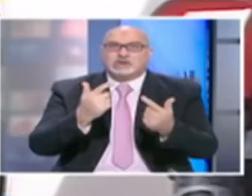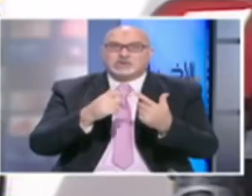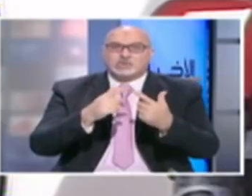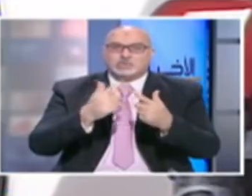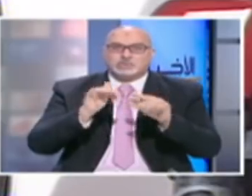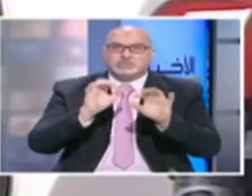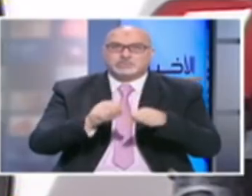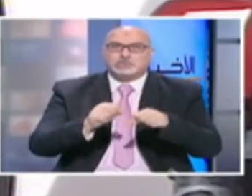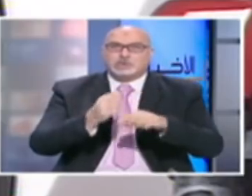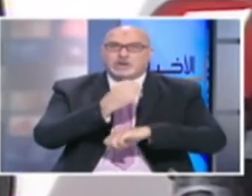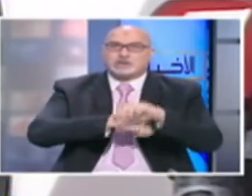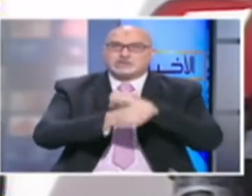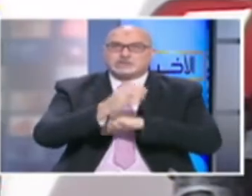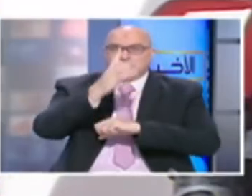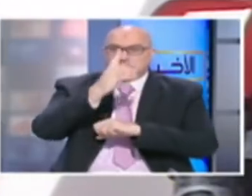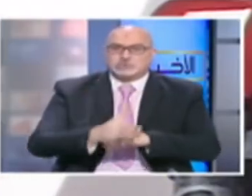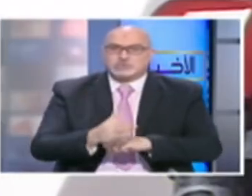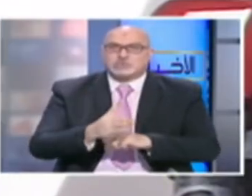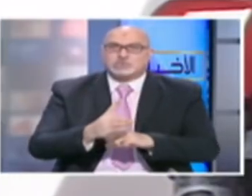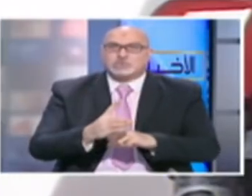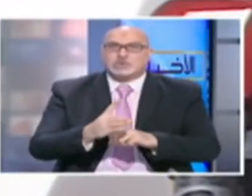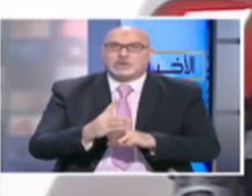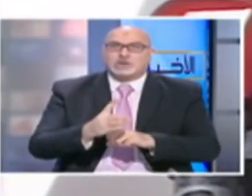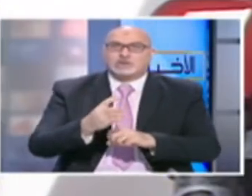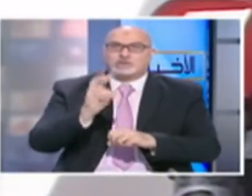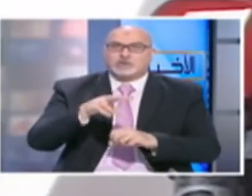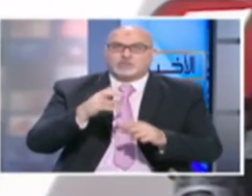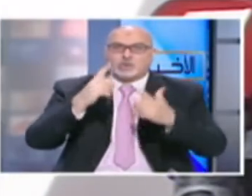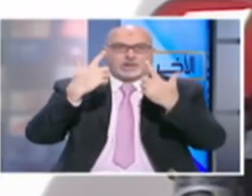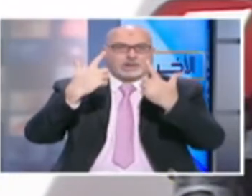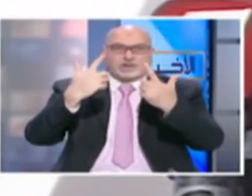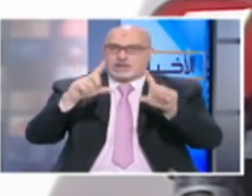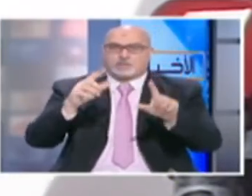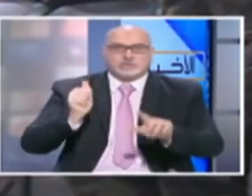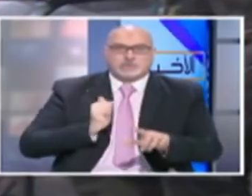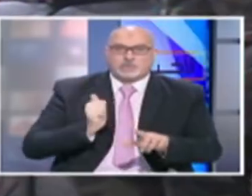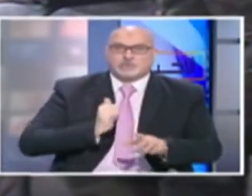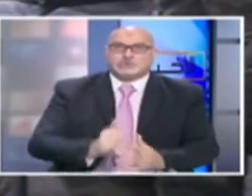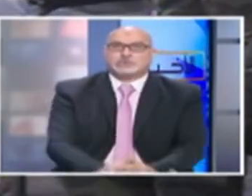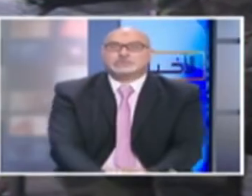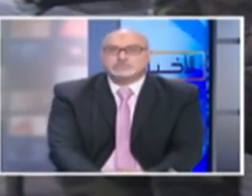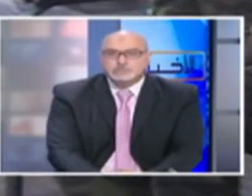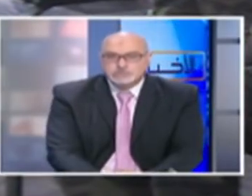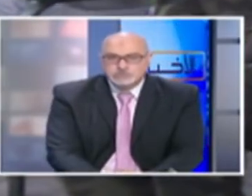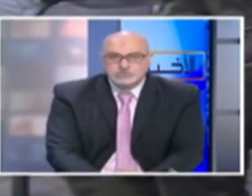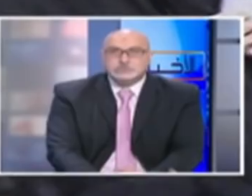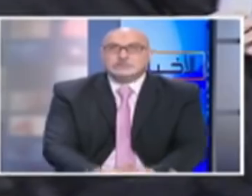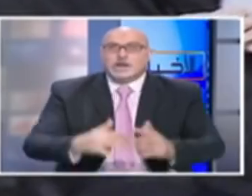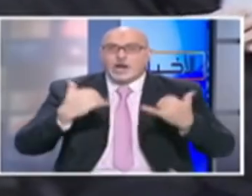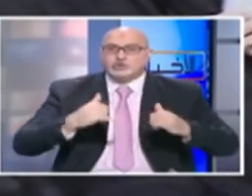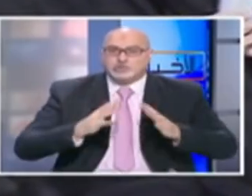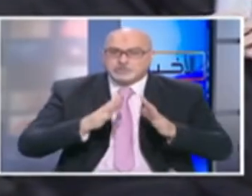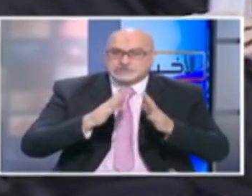ويمكنه من ممارسة حقه الطبيعي في الحرية والاستقلال. مشاركة الجزائر بوفد